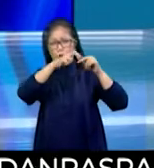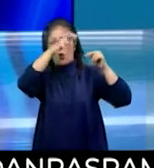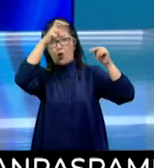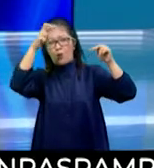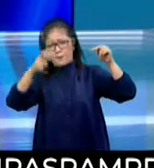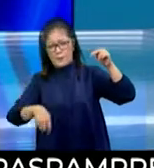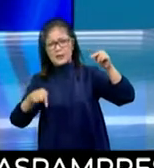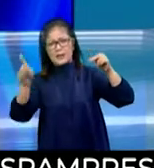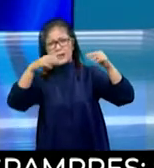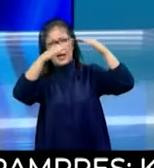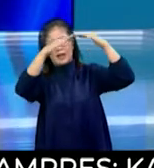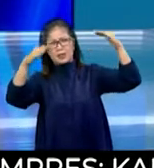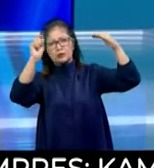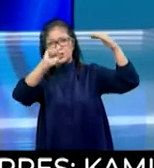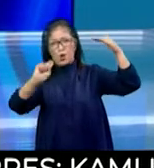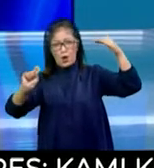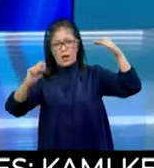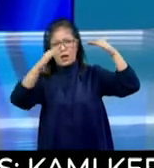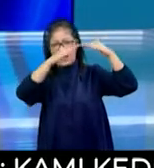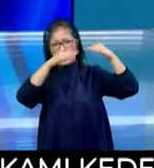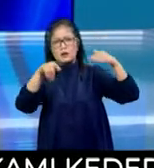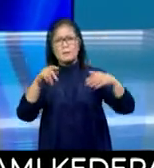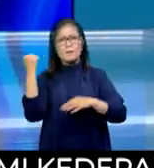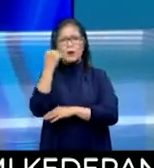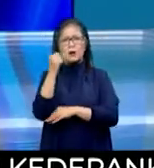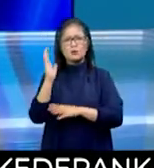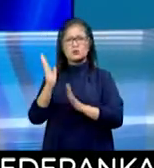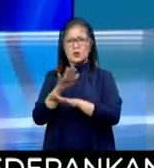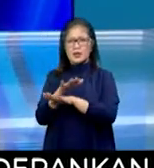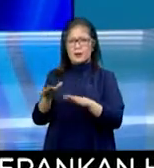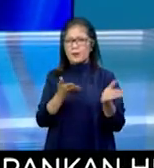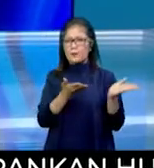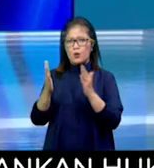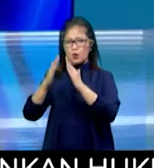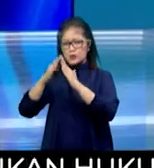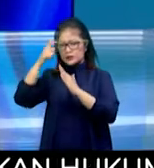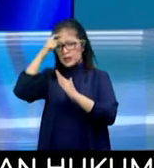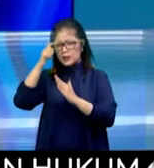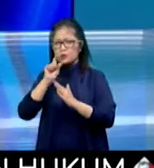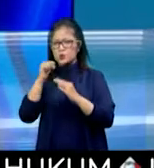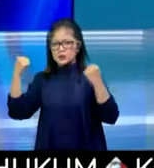loncat dari atap sekolah pelaku diamankan dan dibawa kerumah sakit untuk diperiksa kesehatannya